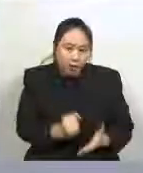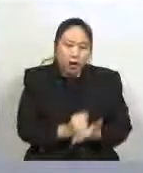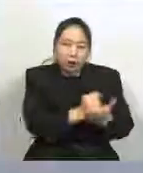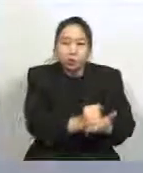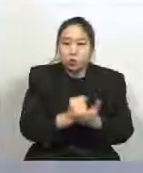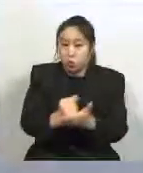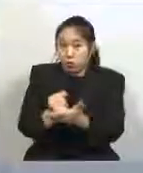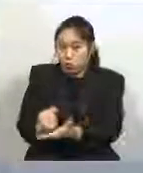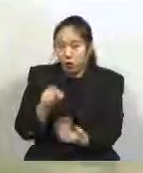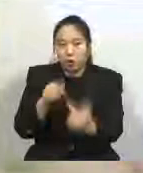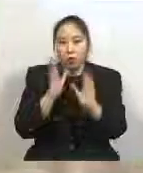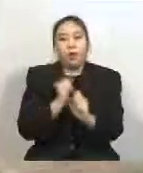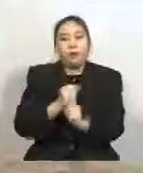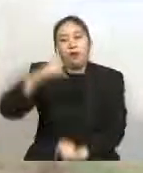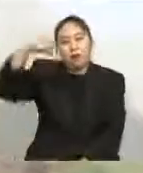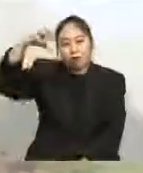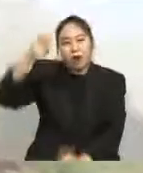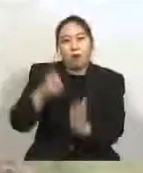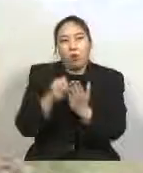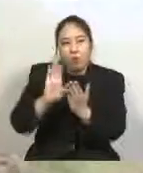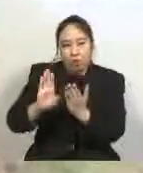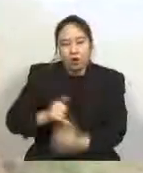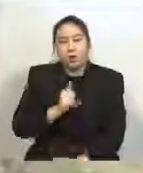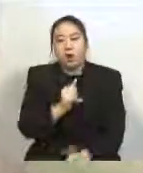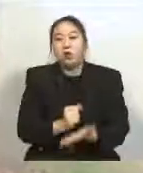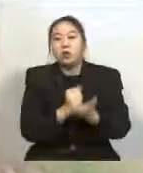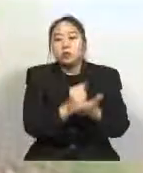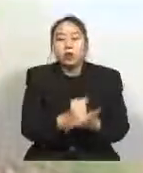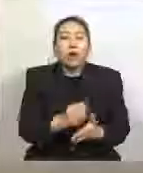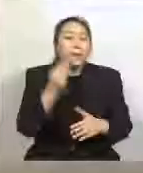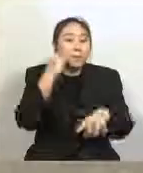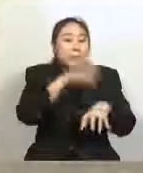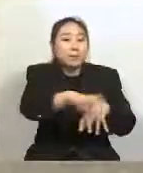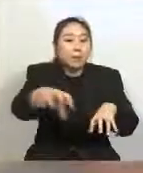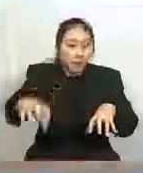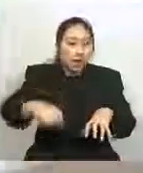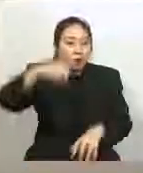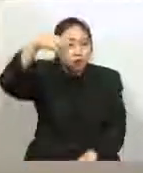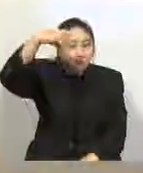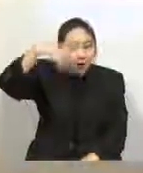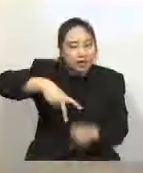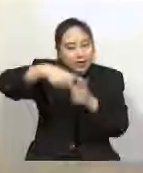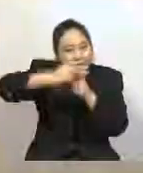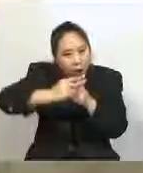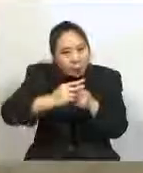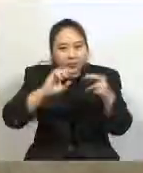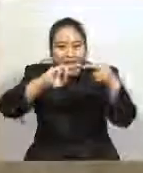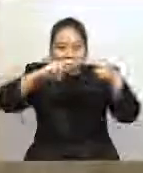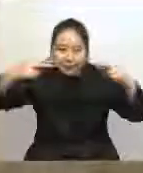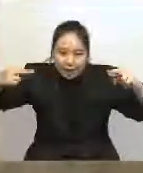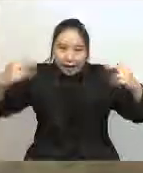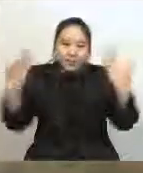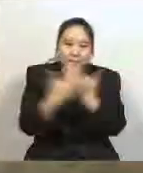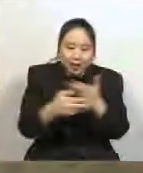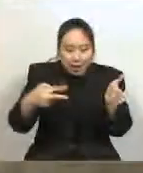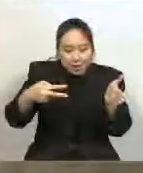การไฟฟ้าส่วนภูมิภาคจังหวัดอุบลราชธานีเข้าไปซ่อมแซมไฟฟ้าให้กับชาวบ้านทั้งเข้ามาช่วยเปลี่ยนสายไฟเปลี่ยนปลั๊กแล้วก็หลอดไฟ